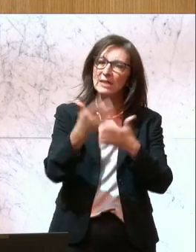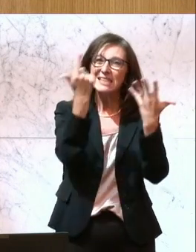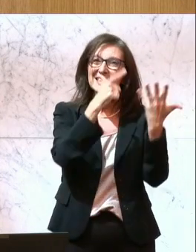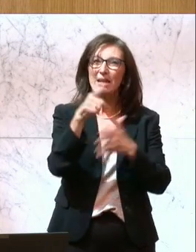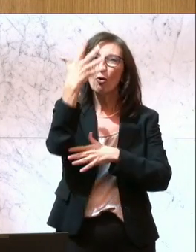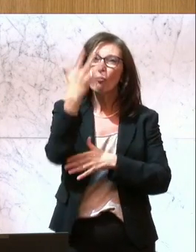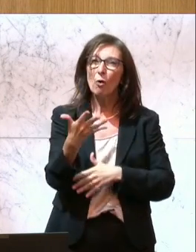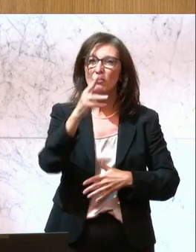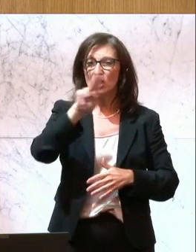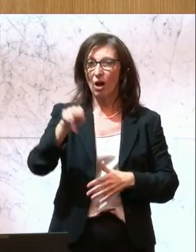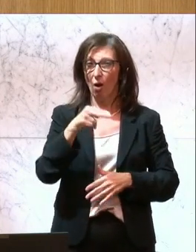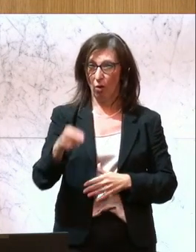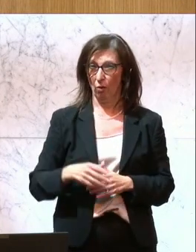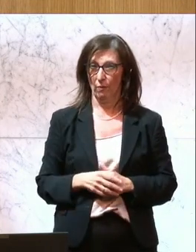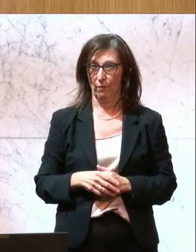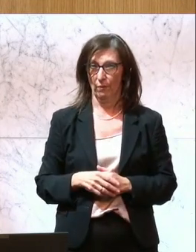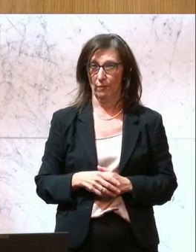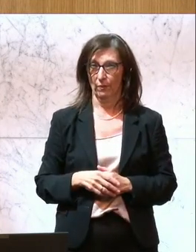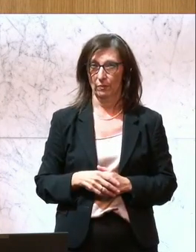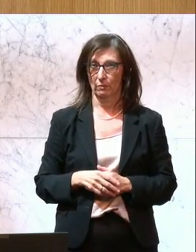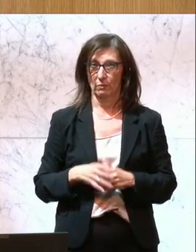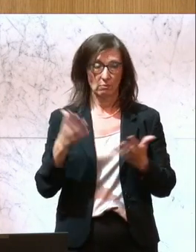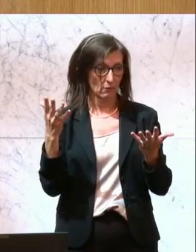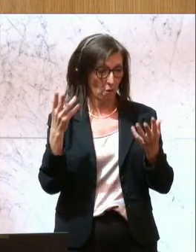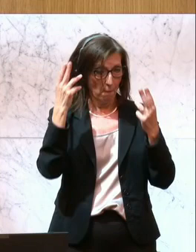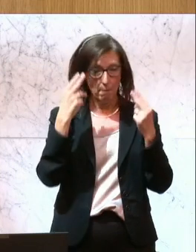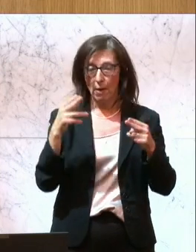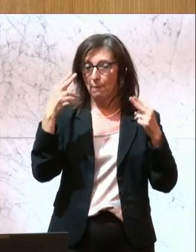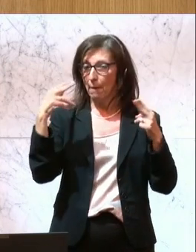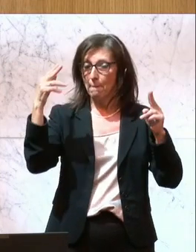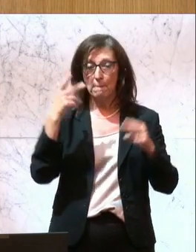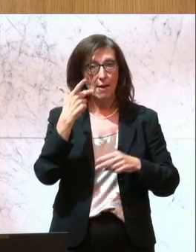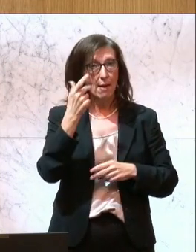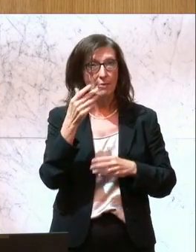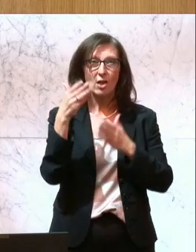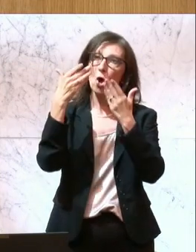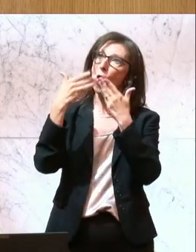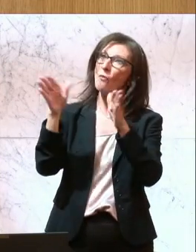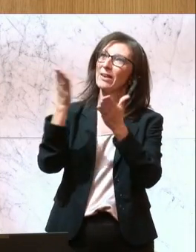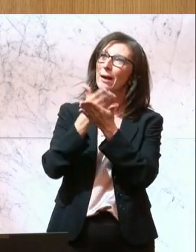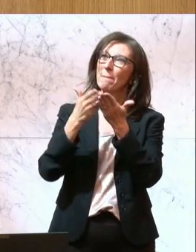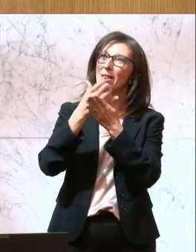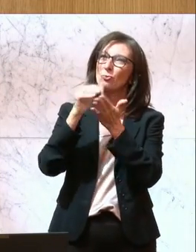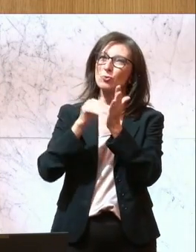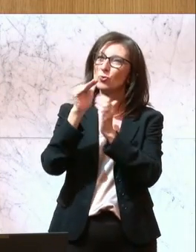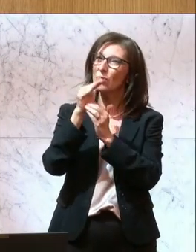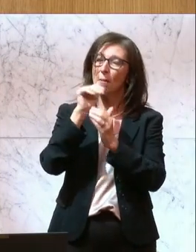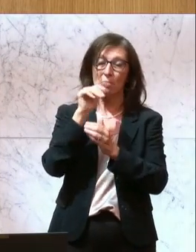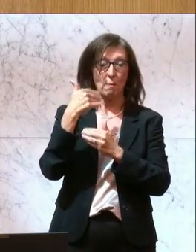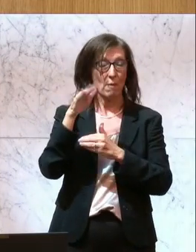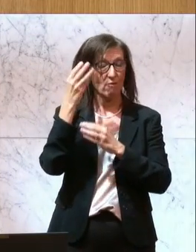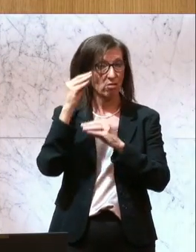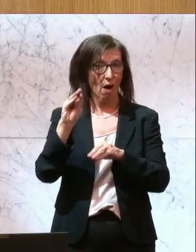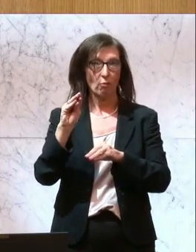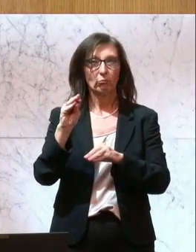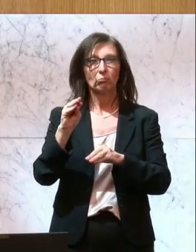750 Euro für Nachhilfe aus. Und immer mehr Eltern vertrauen auch dem öffentlichen Bildungssystem nicht und zahlen dann noch eine